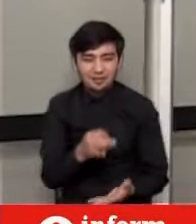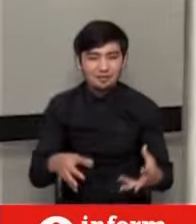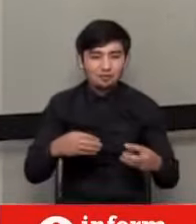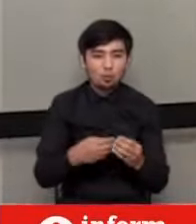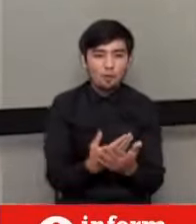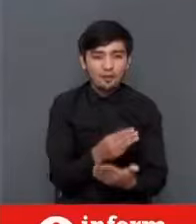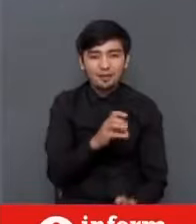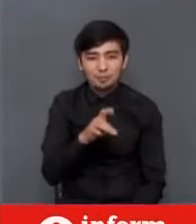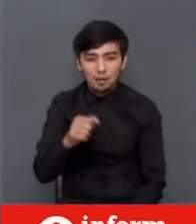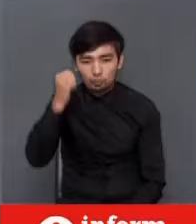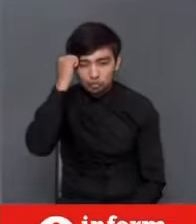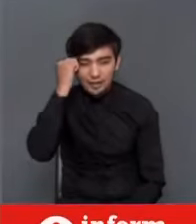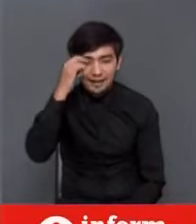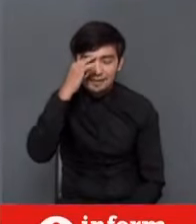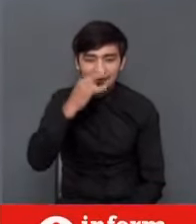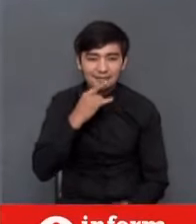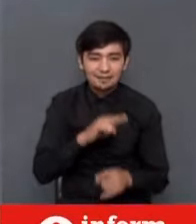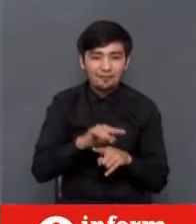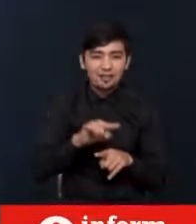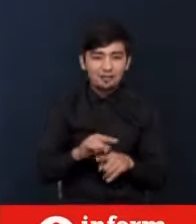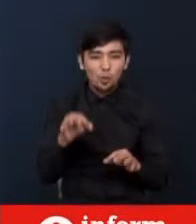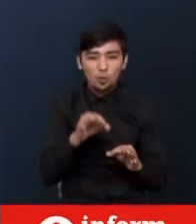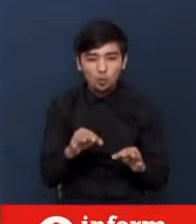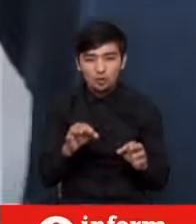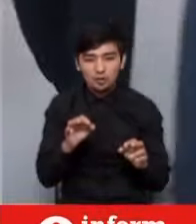появится музей казахстанской авиации